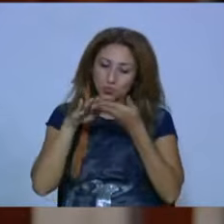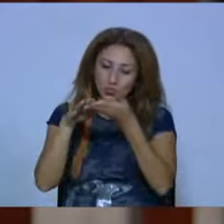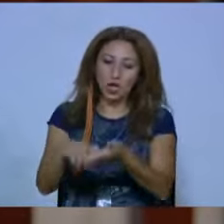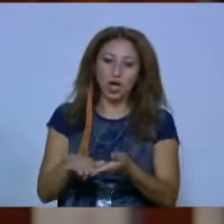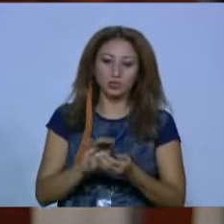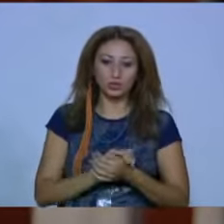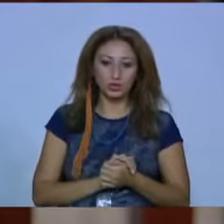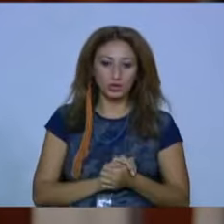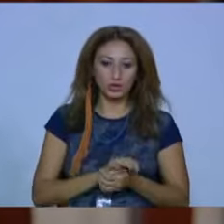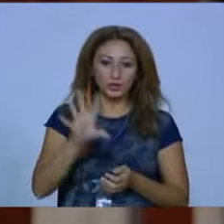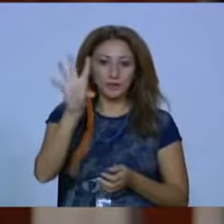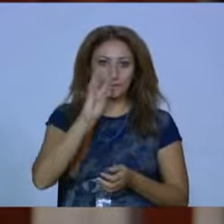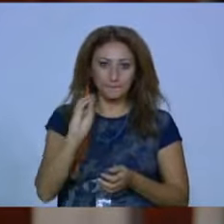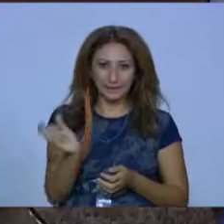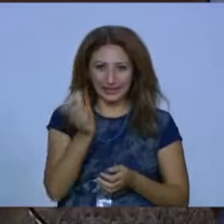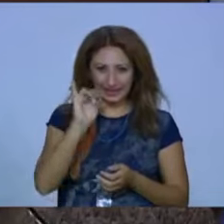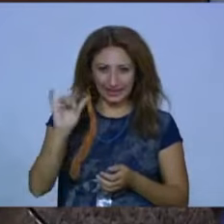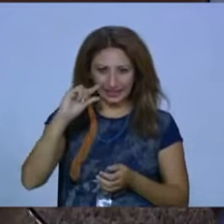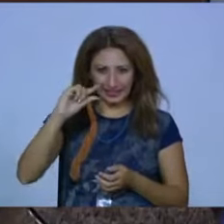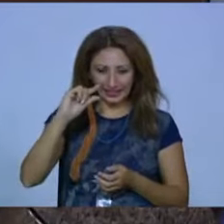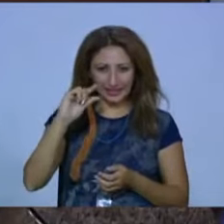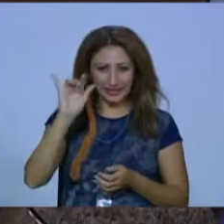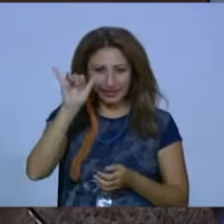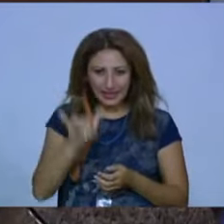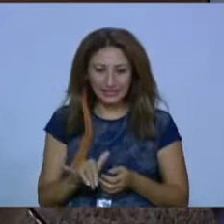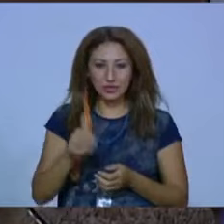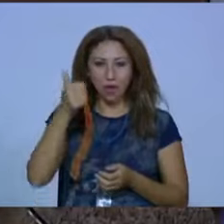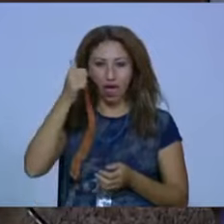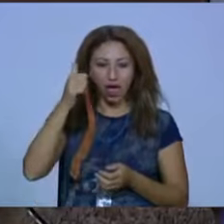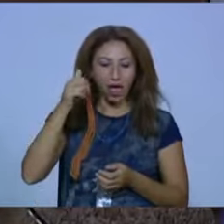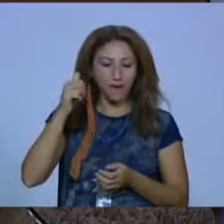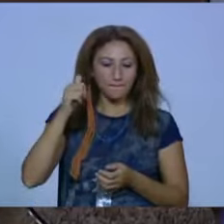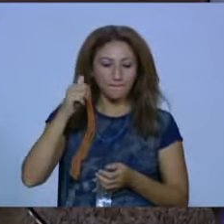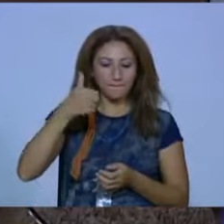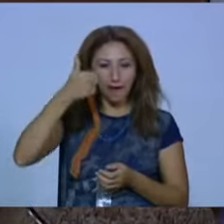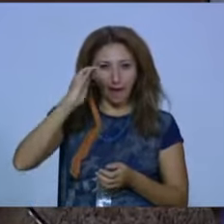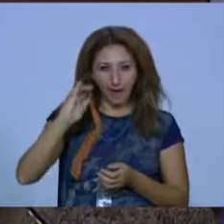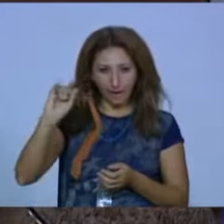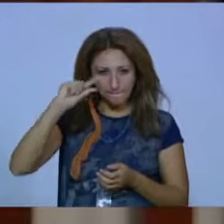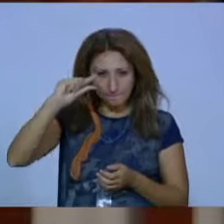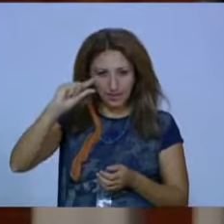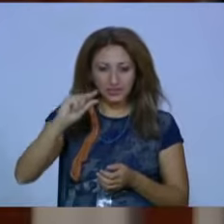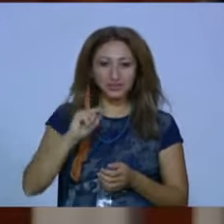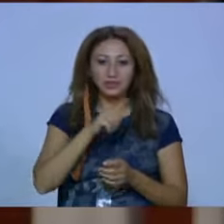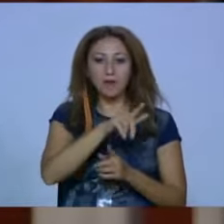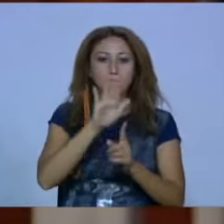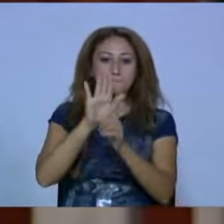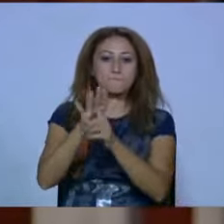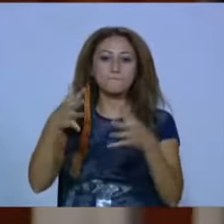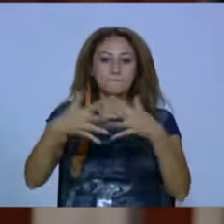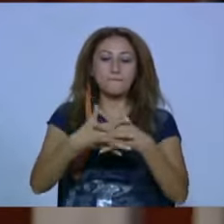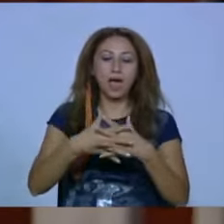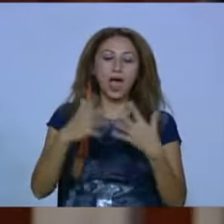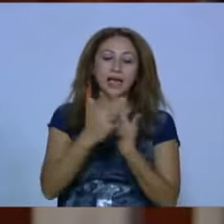وهنيدي وعلاء مرسي واشرف عباقي واحمد ادم، الجيل ده مدين للاستاذ عادل امام لان هم اشتغلوا معاه في